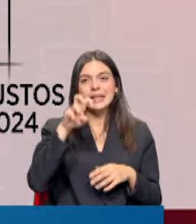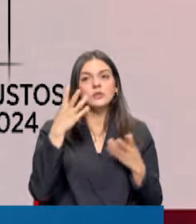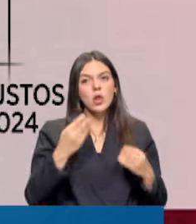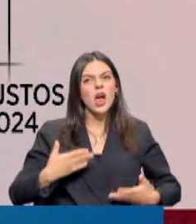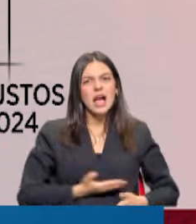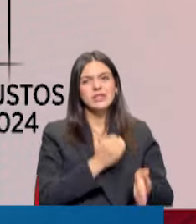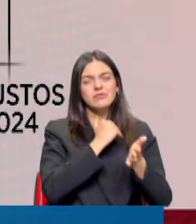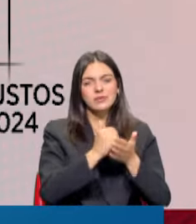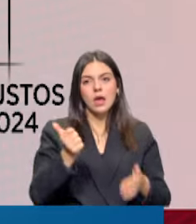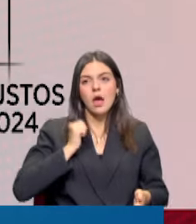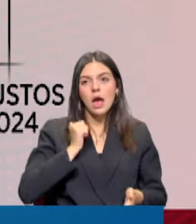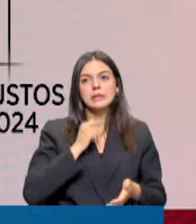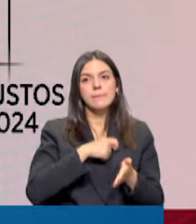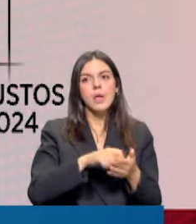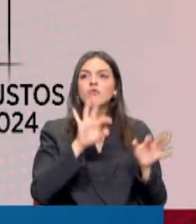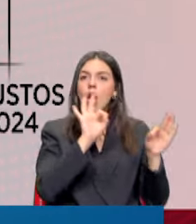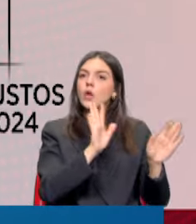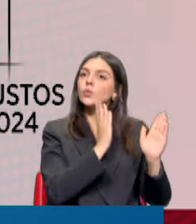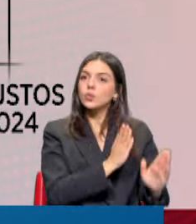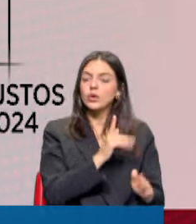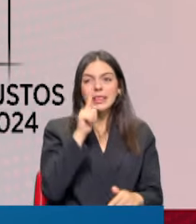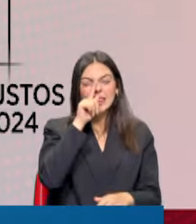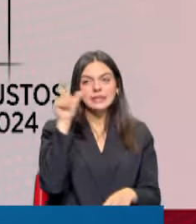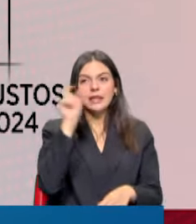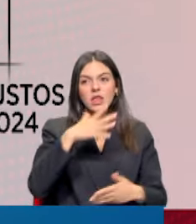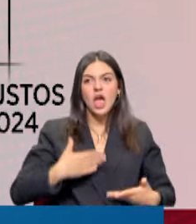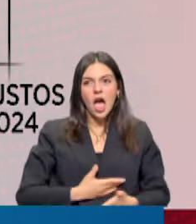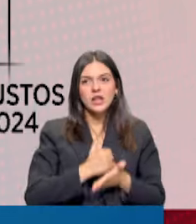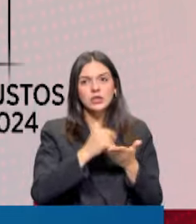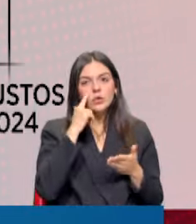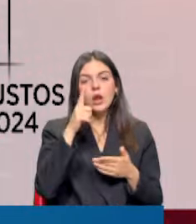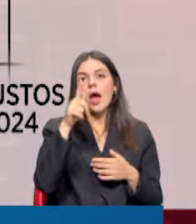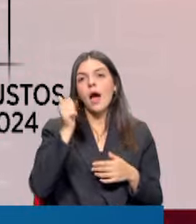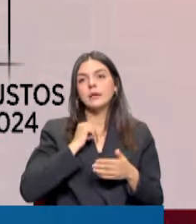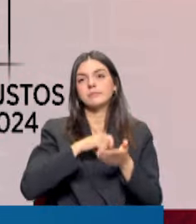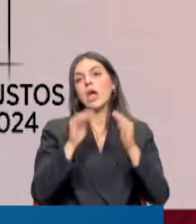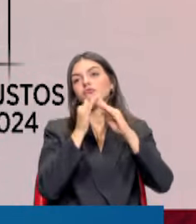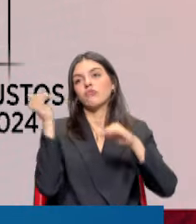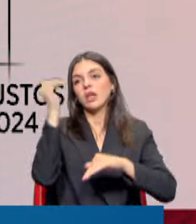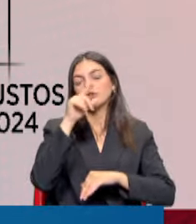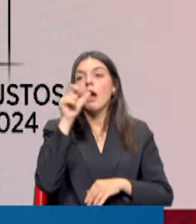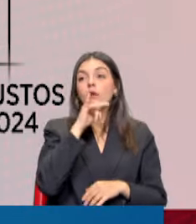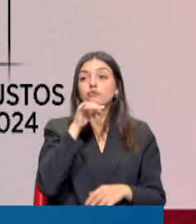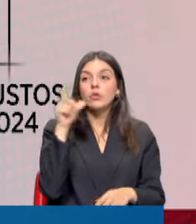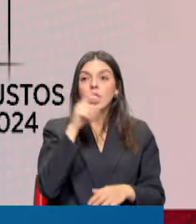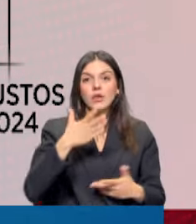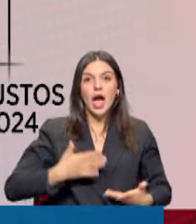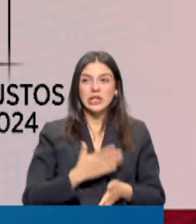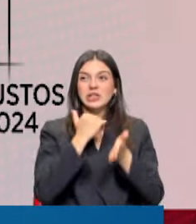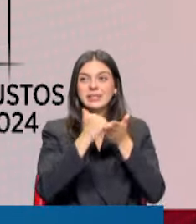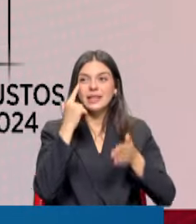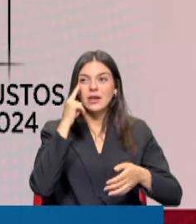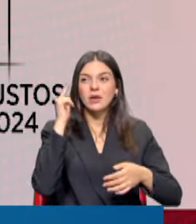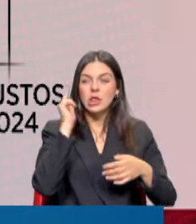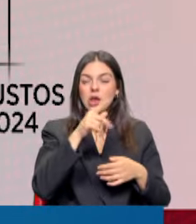sınırı asgari ücret sabit kalırken Nisan ayında açlık sınırı asgari ücreti geçti. Ağustos ayında açlık sınırı asgari